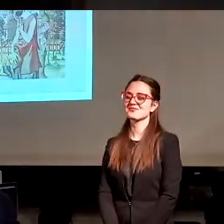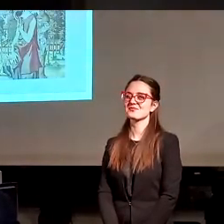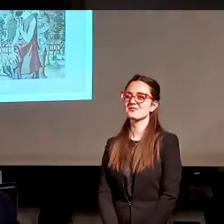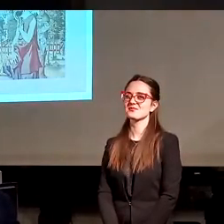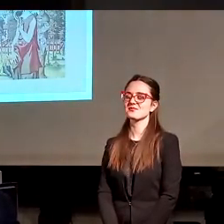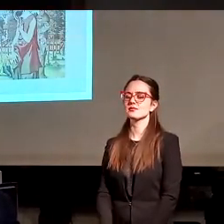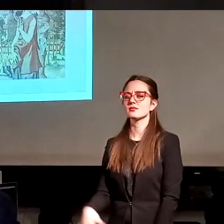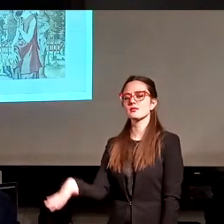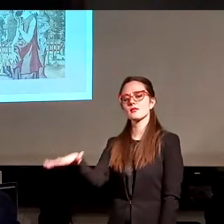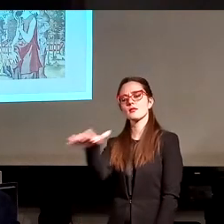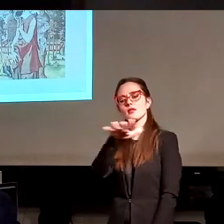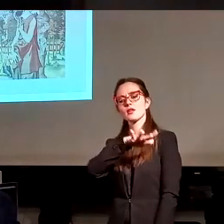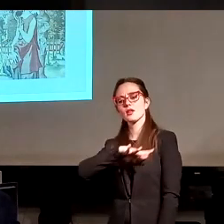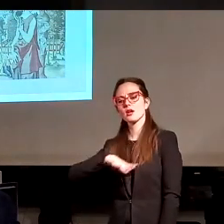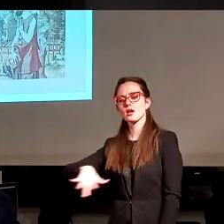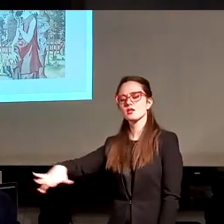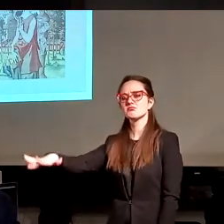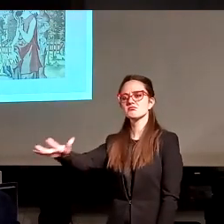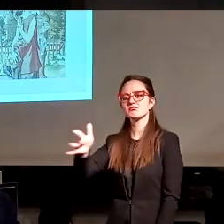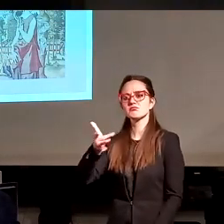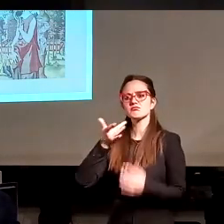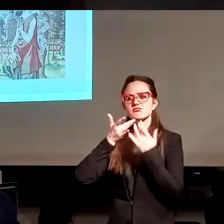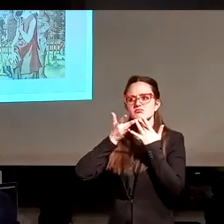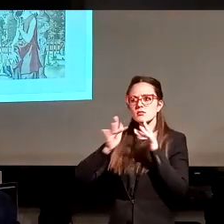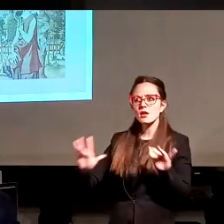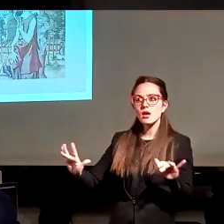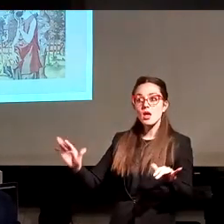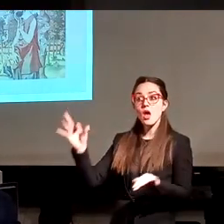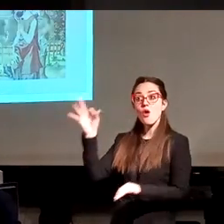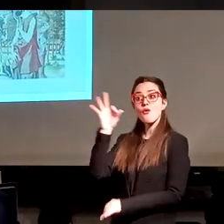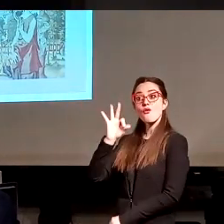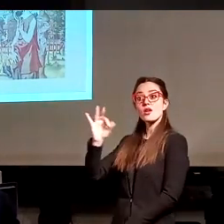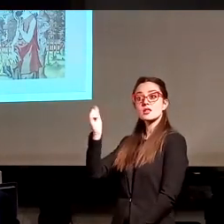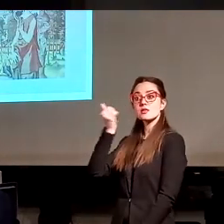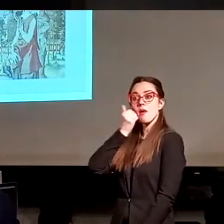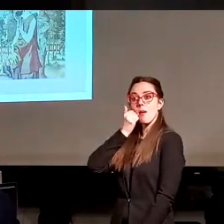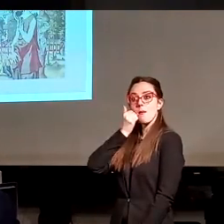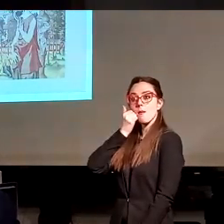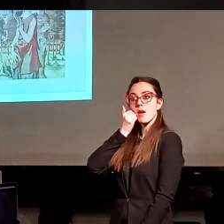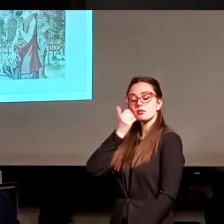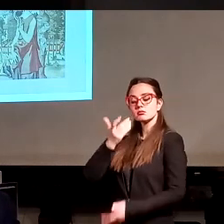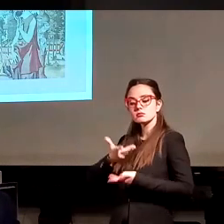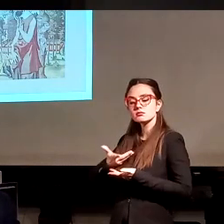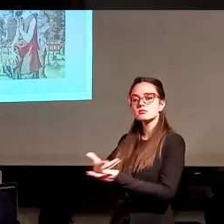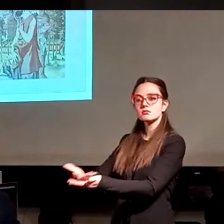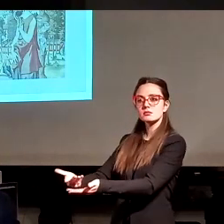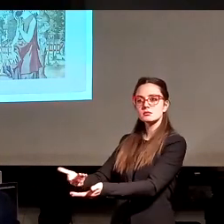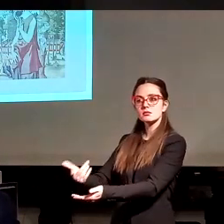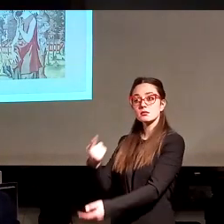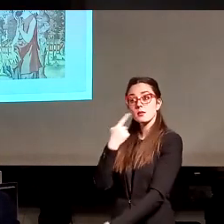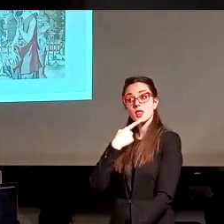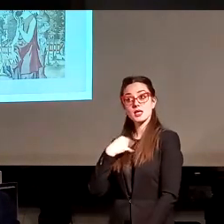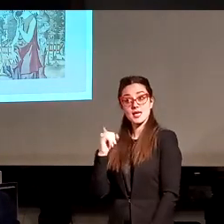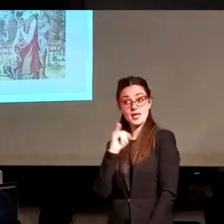r non decorosi la mano su nes mi ricevette mi disse che